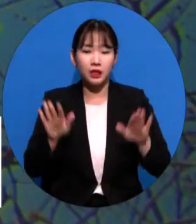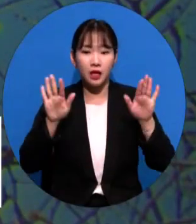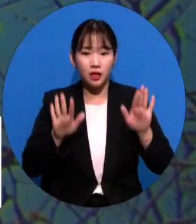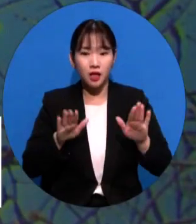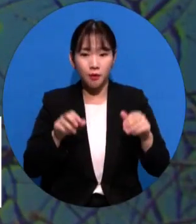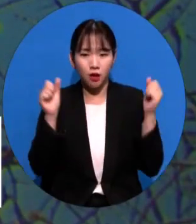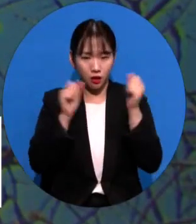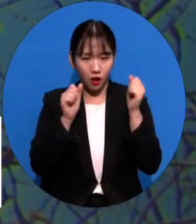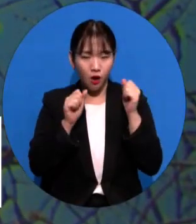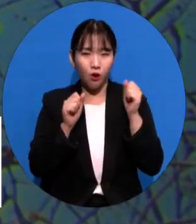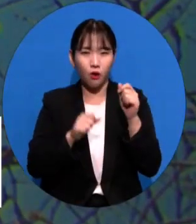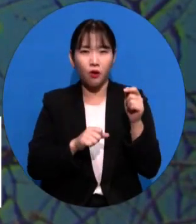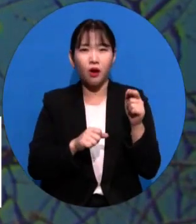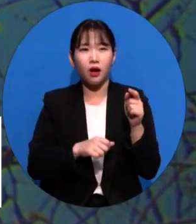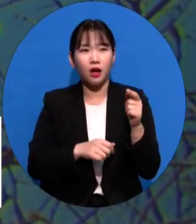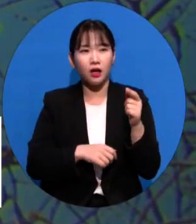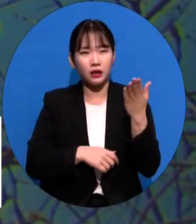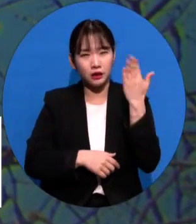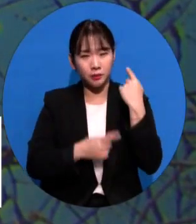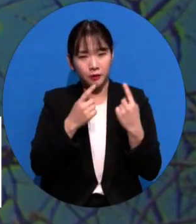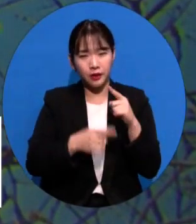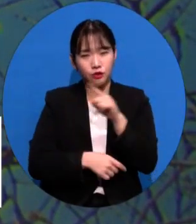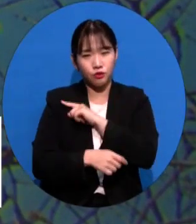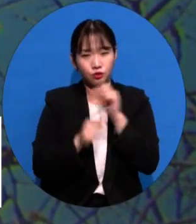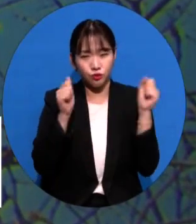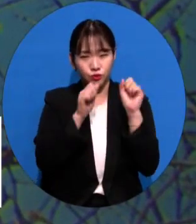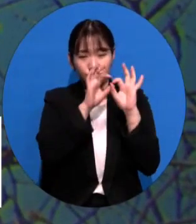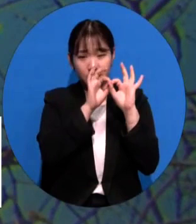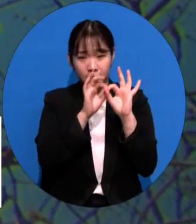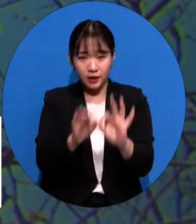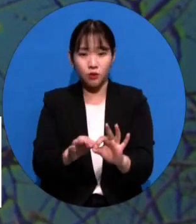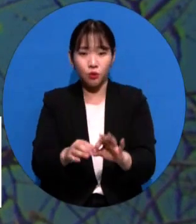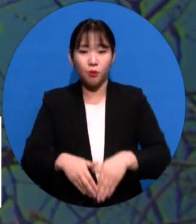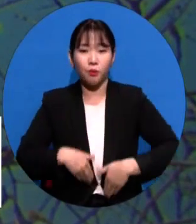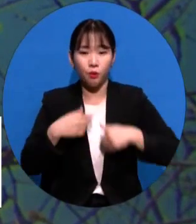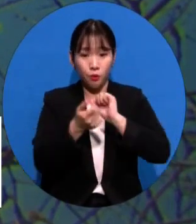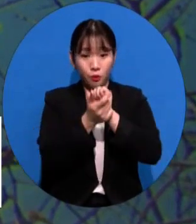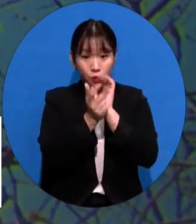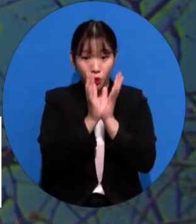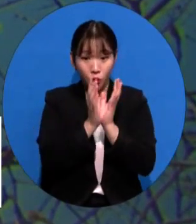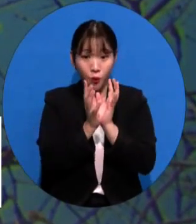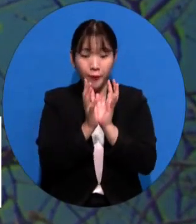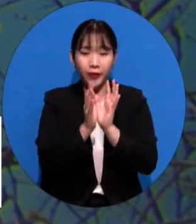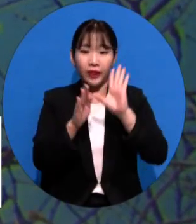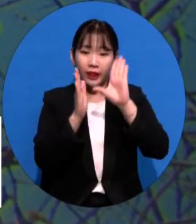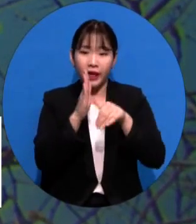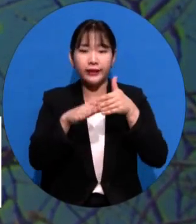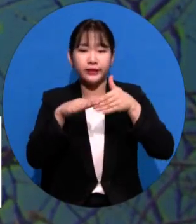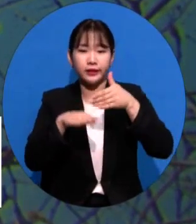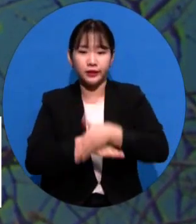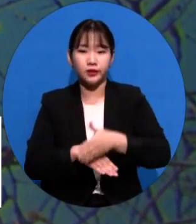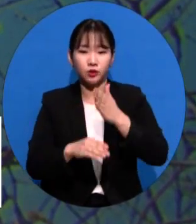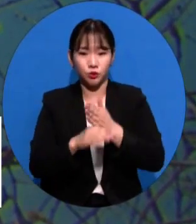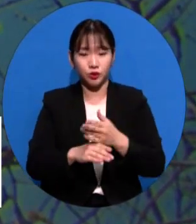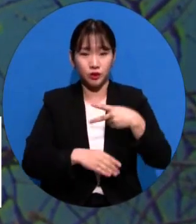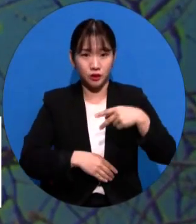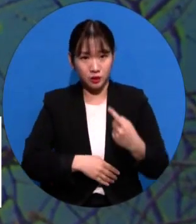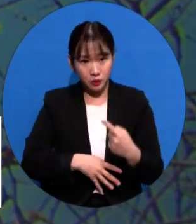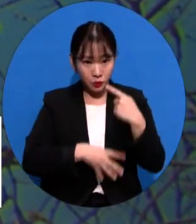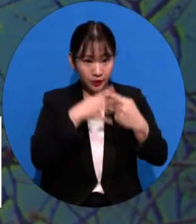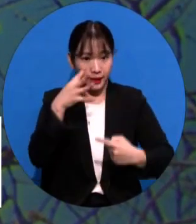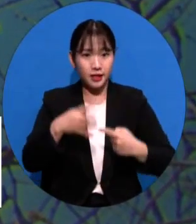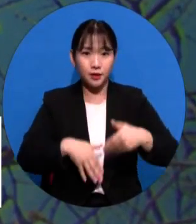이번 겨울은 여느 해보다 추위가 지속되면서 봄꽃들의 개화 시기가 늦춰지고 있습니다. 그래도 계절은